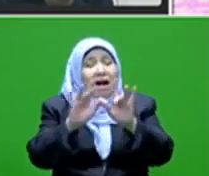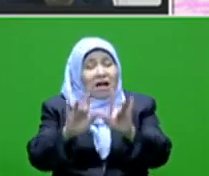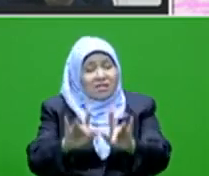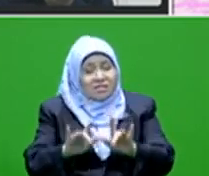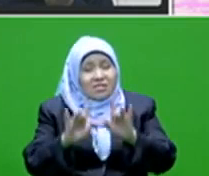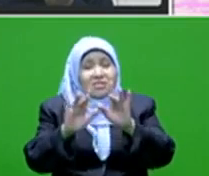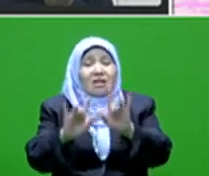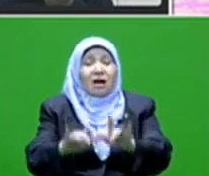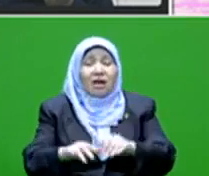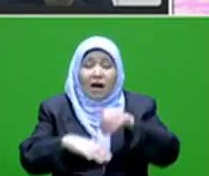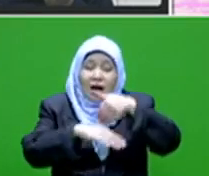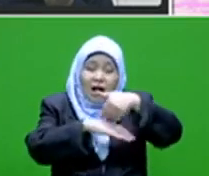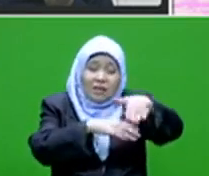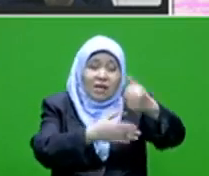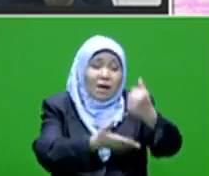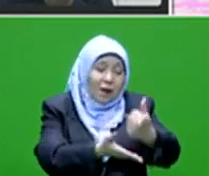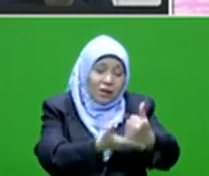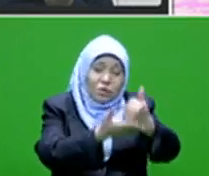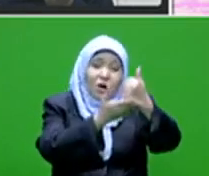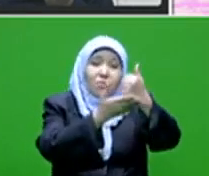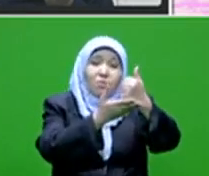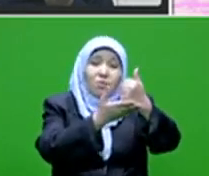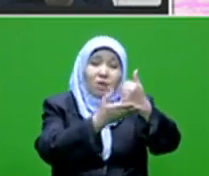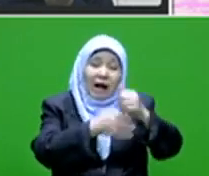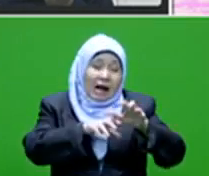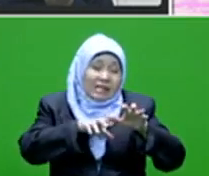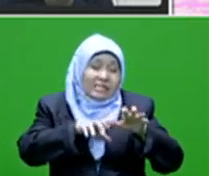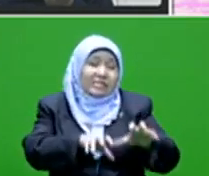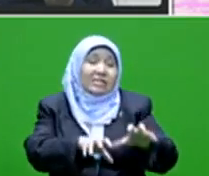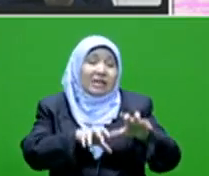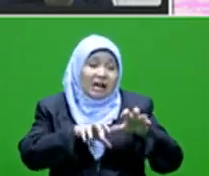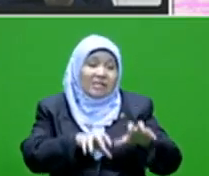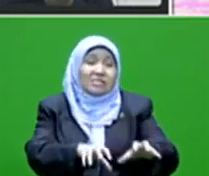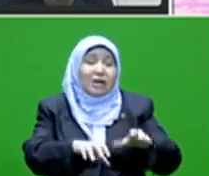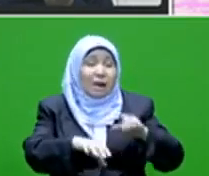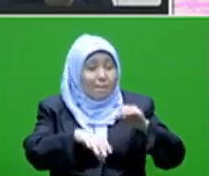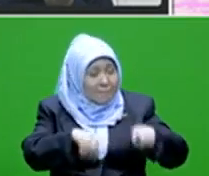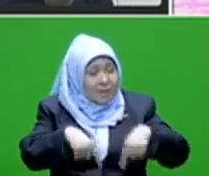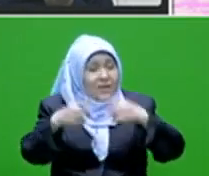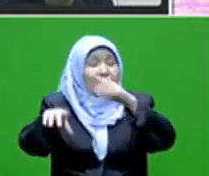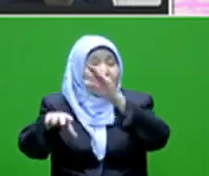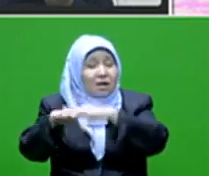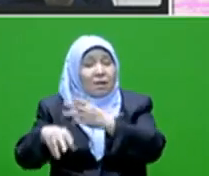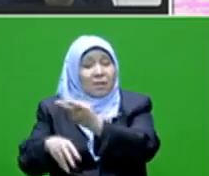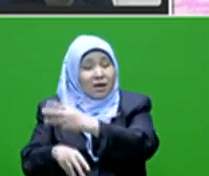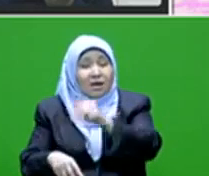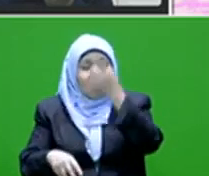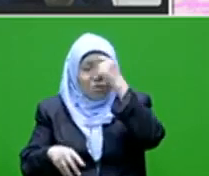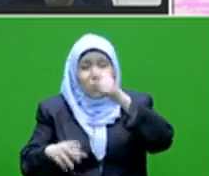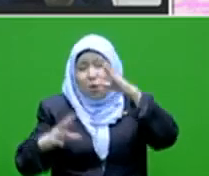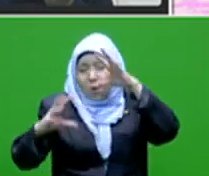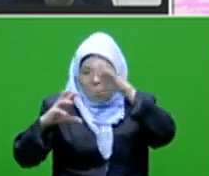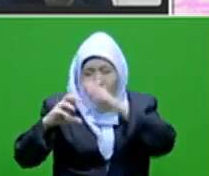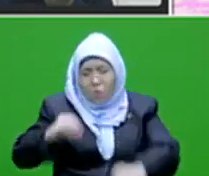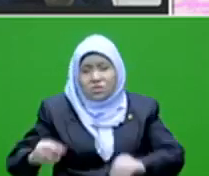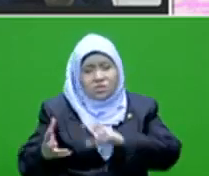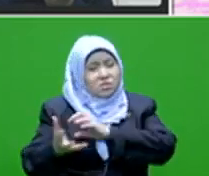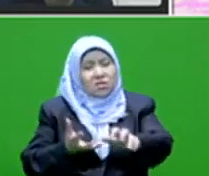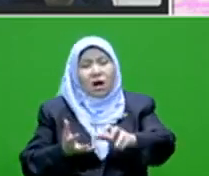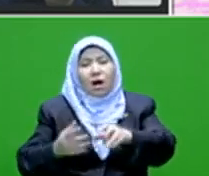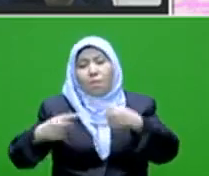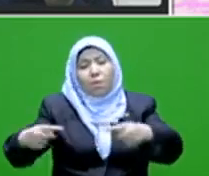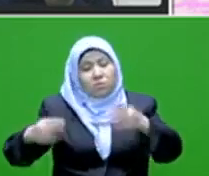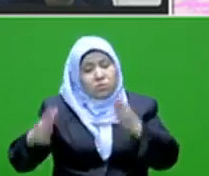dan hantarkan bantuan-Mu, anjing-anjing pergi kepada mereka untuk memusnahkan musuh-musuh-Mu, ya